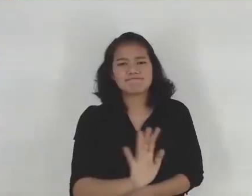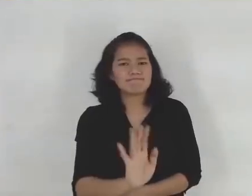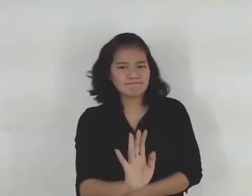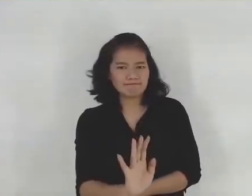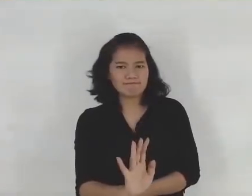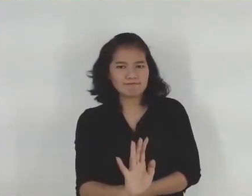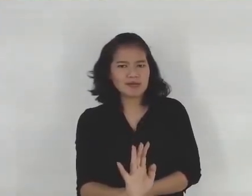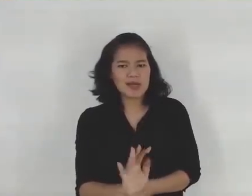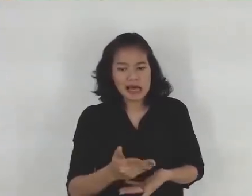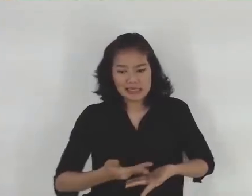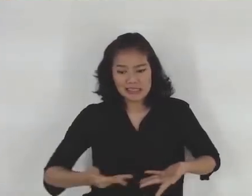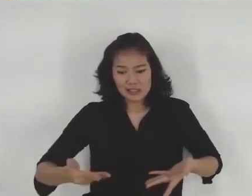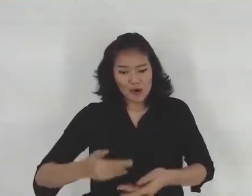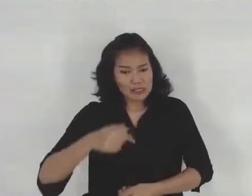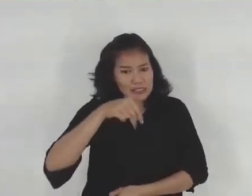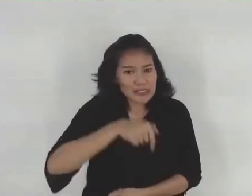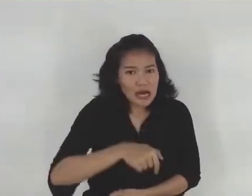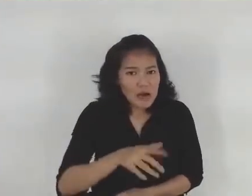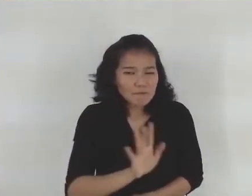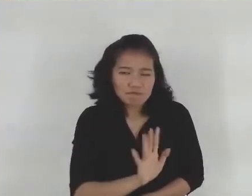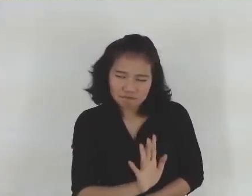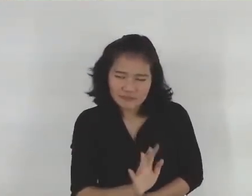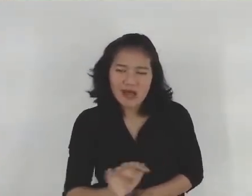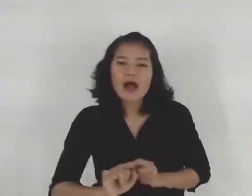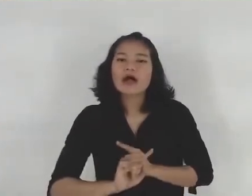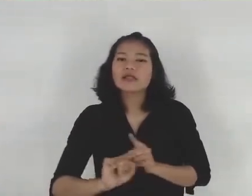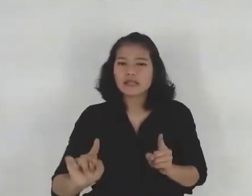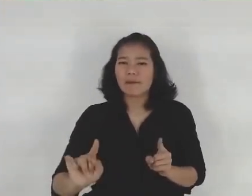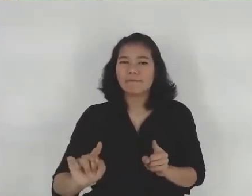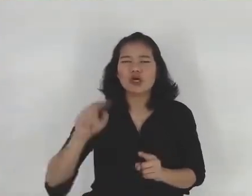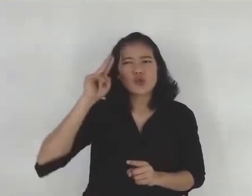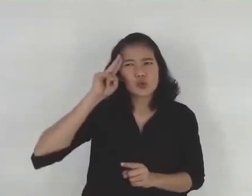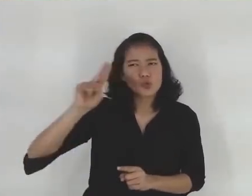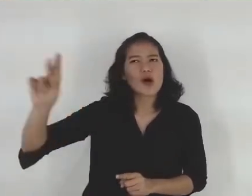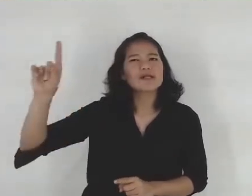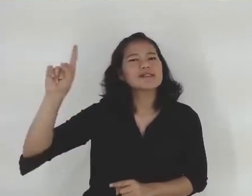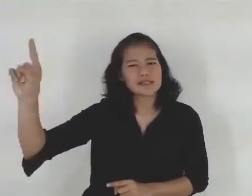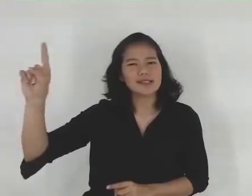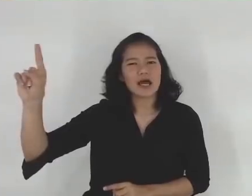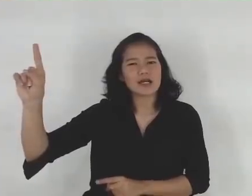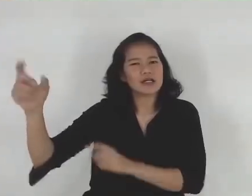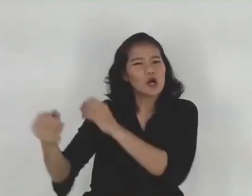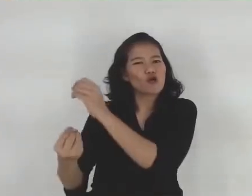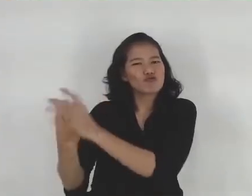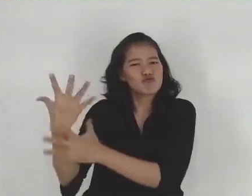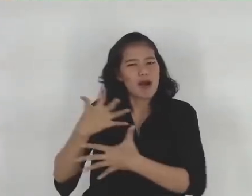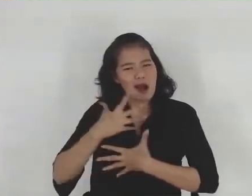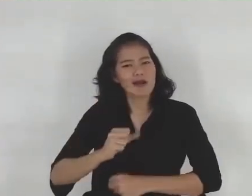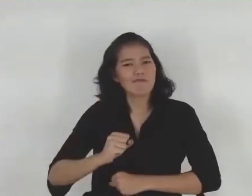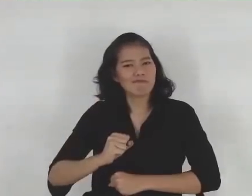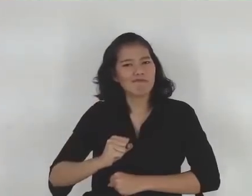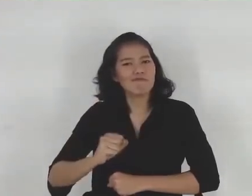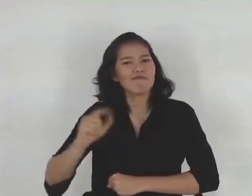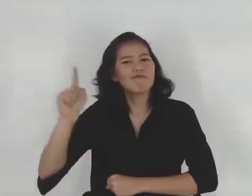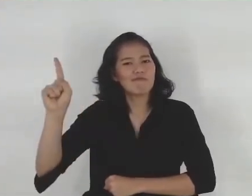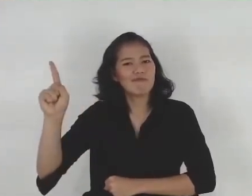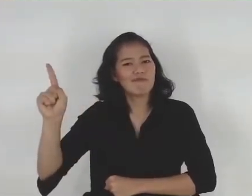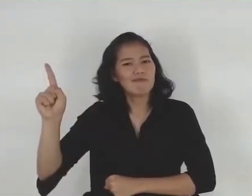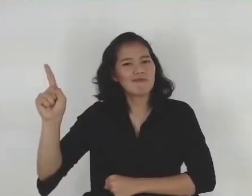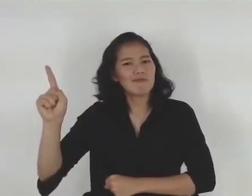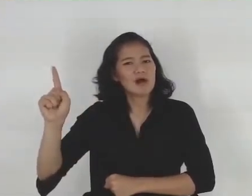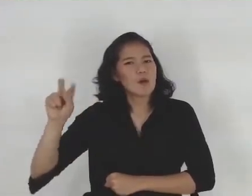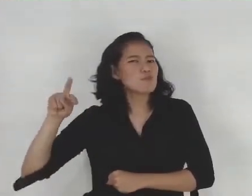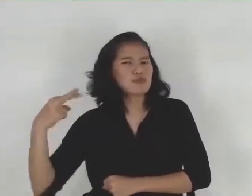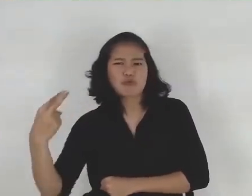keadaan kita saat ini tetapi kepada Tuhan Sendiri Sang sumber Pengharapan yang tidak pernah